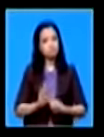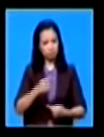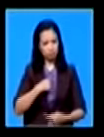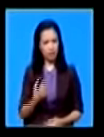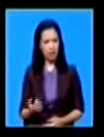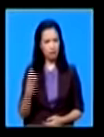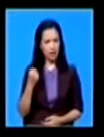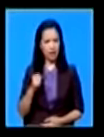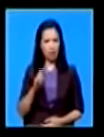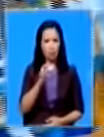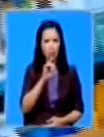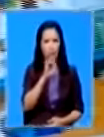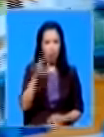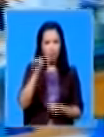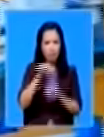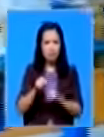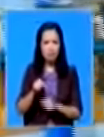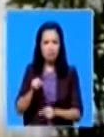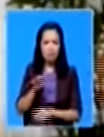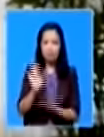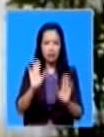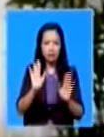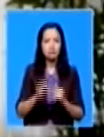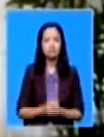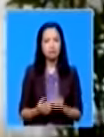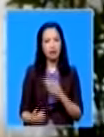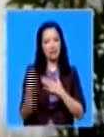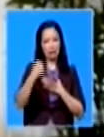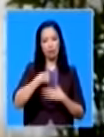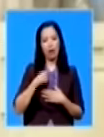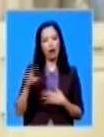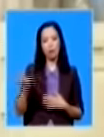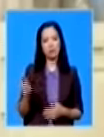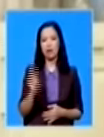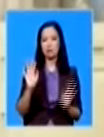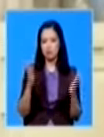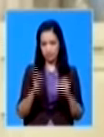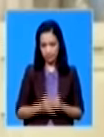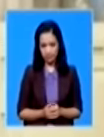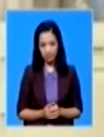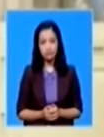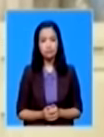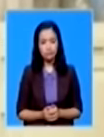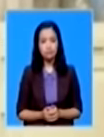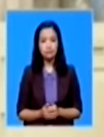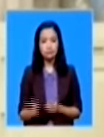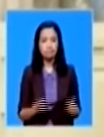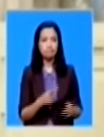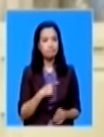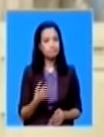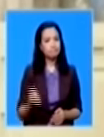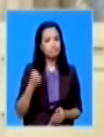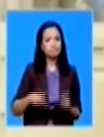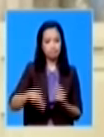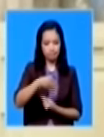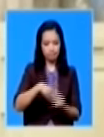นาจผม 100% ถ้าอำนาจแต่ผมก็เขียนออกไปเองจบแล้วไม่ได้ใช้เลยนะเรื่องอีกการที่ต่างชาติมั่นใจคือเศรษฐกิจดิ